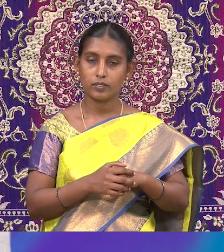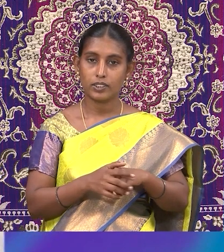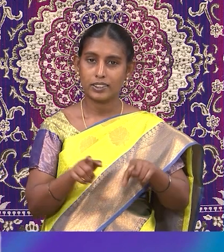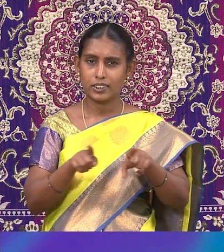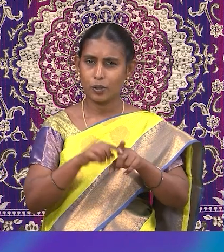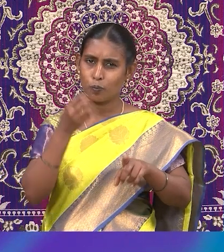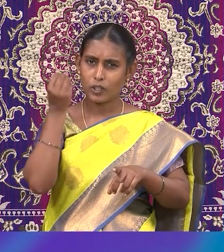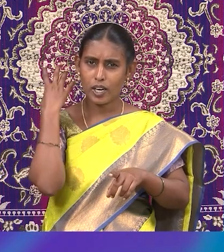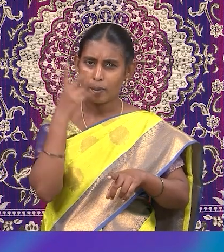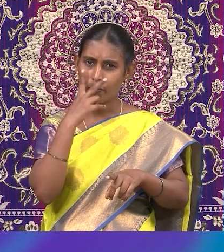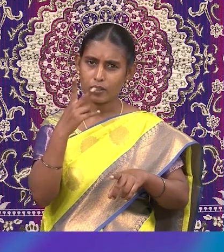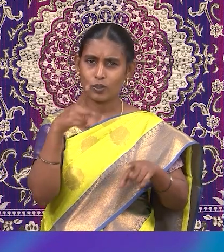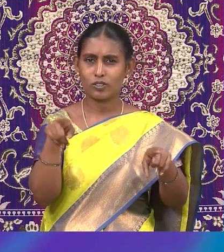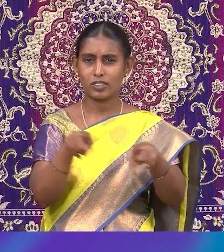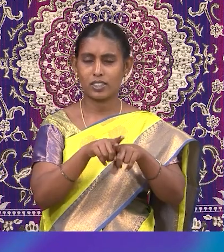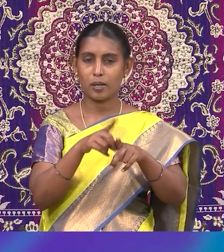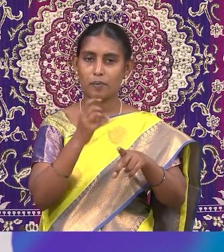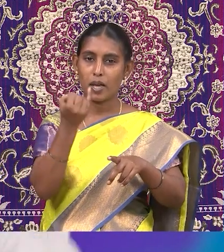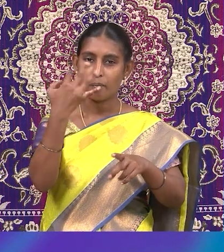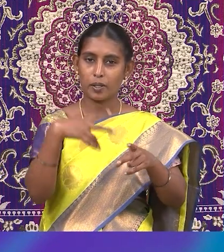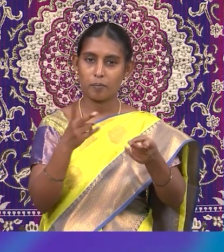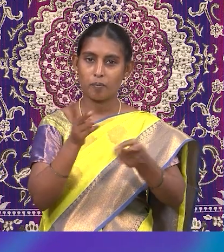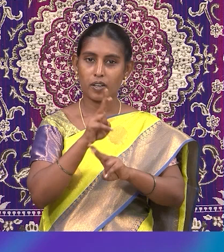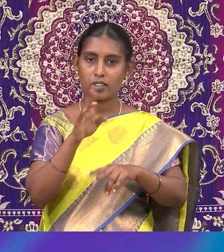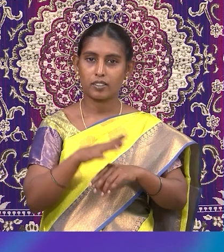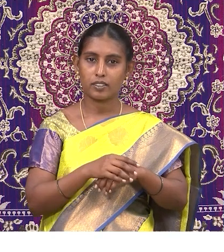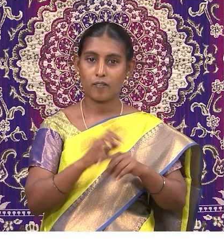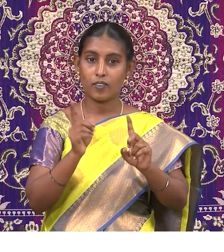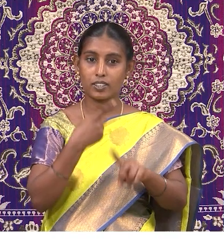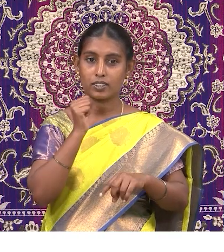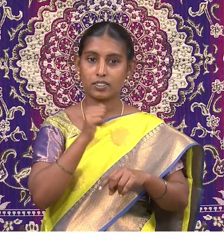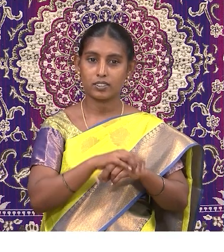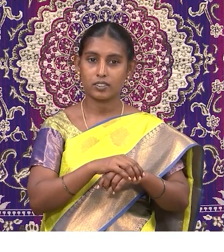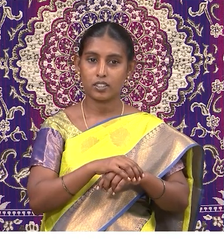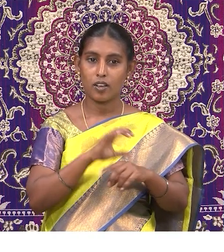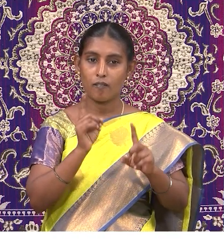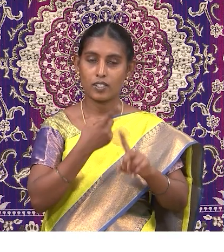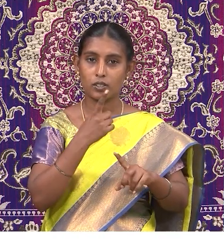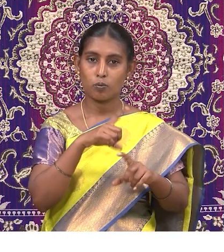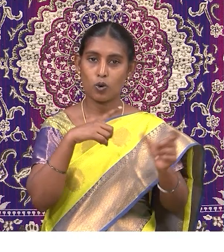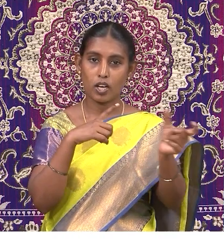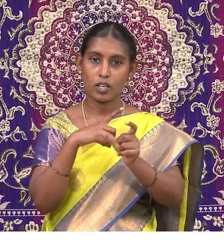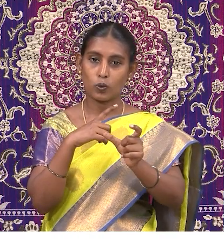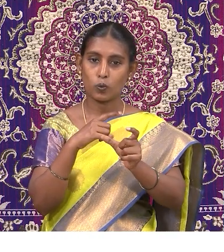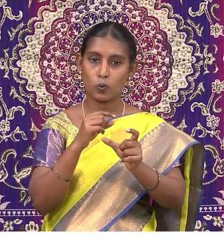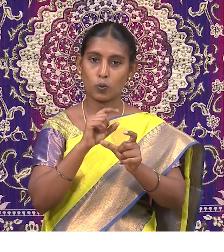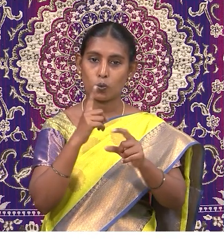அதே தானே, நம்பர் மட்டும்தானே மாறியிருக்கு. இப்போ நீங்கள் என்ன எழுதுவீங்க? ஃபஸ்ட்டு மூலங்களின் கூடுதல் என்ன கொடுத்துருக்கு?